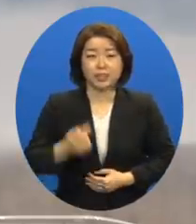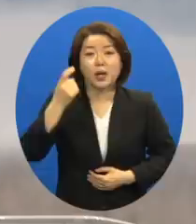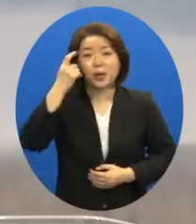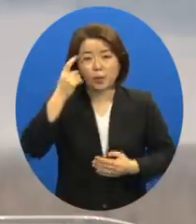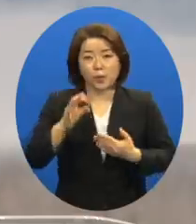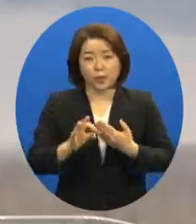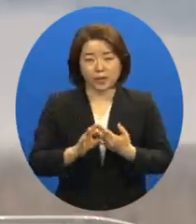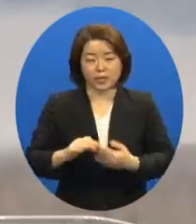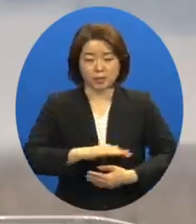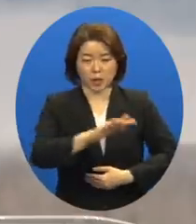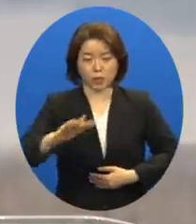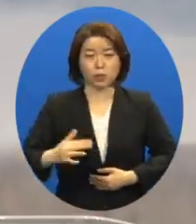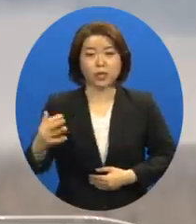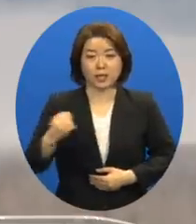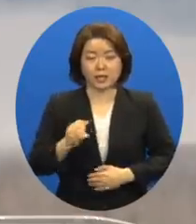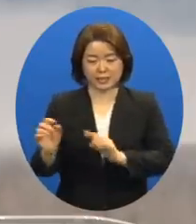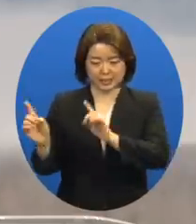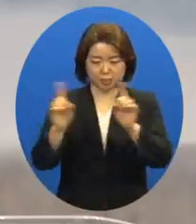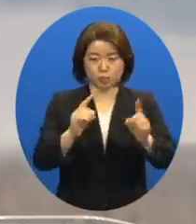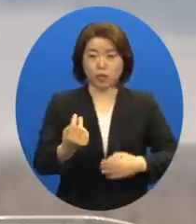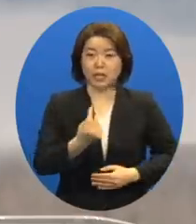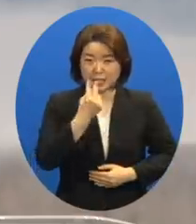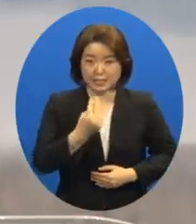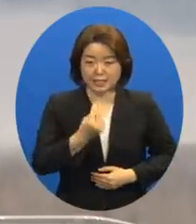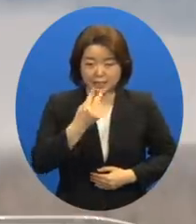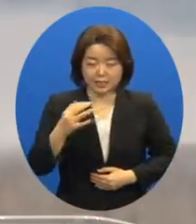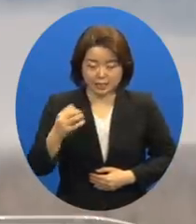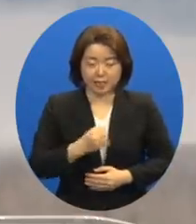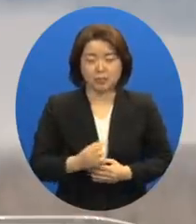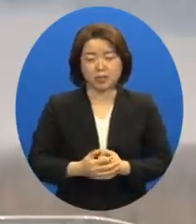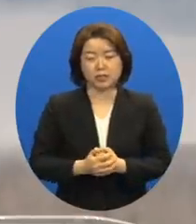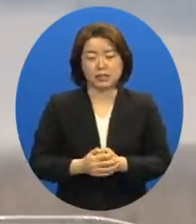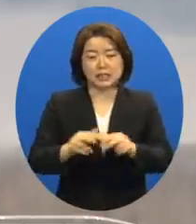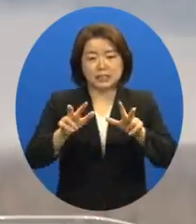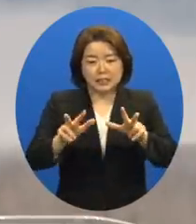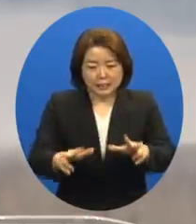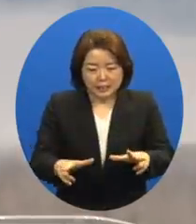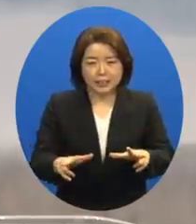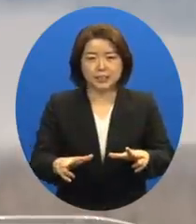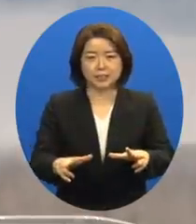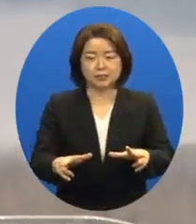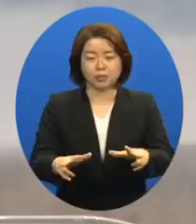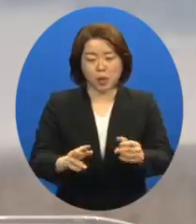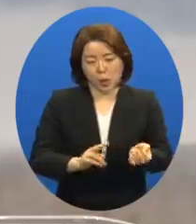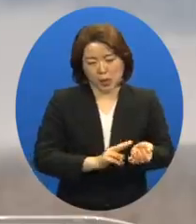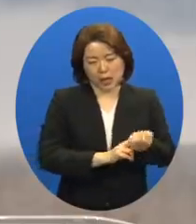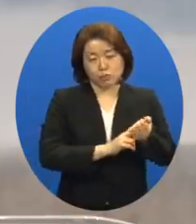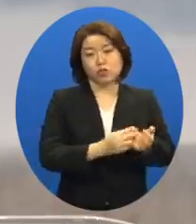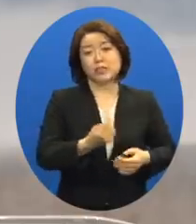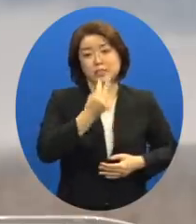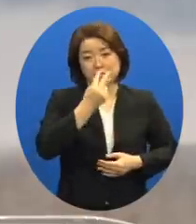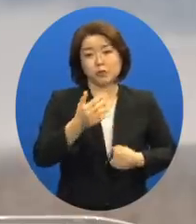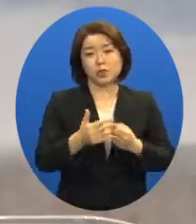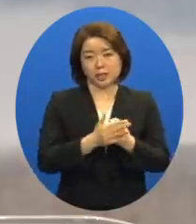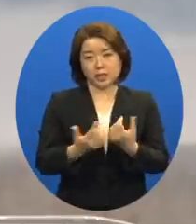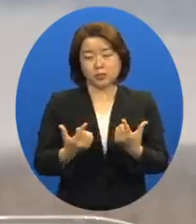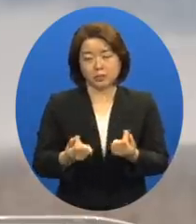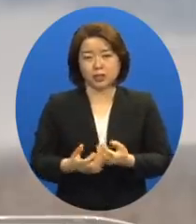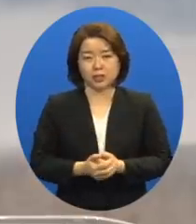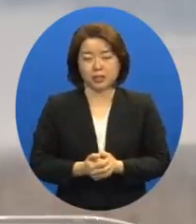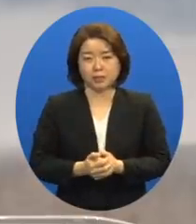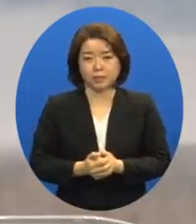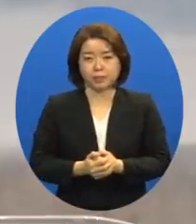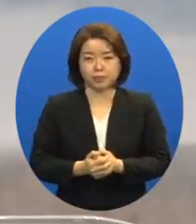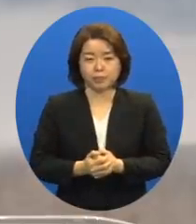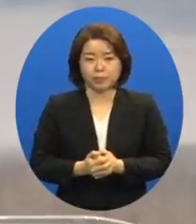왜냐하면 우리가 가진 부활의 생명은 지금 현재로서는 감추어진 생명이기 때문에 그렇습니다.